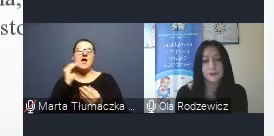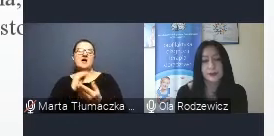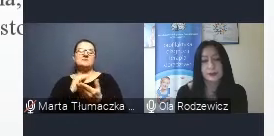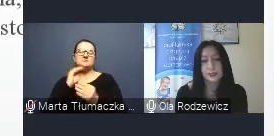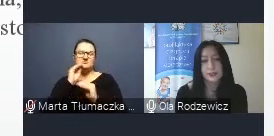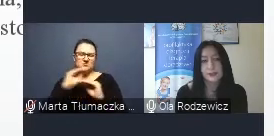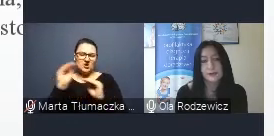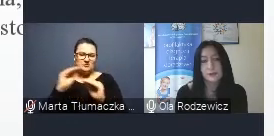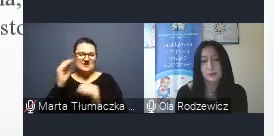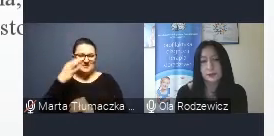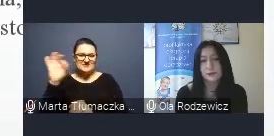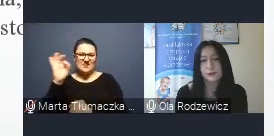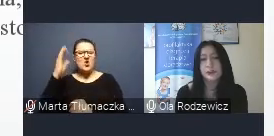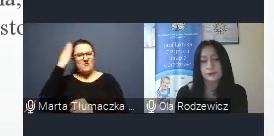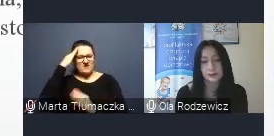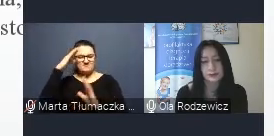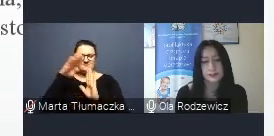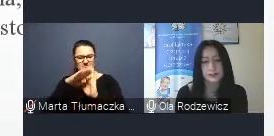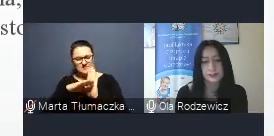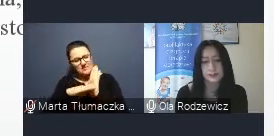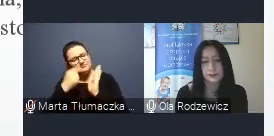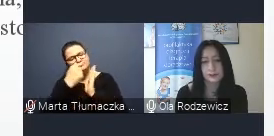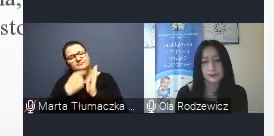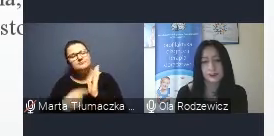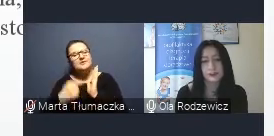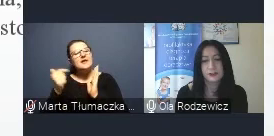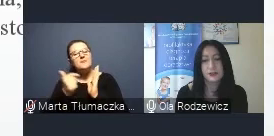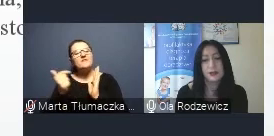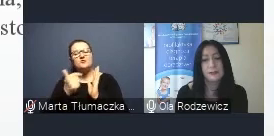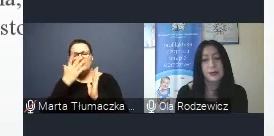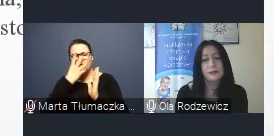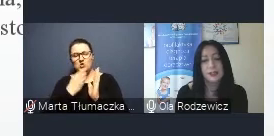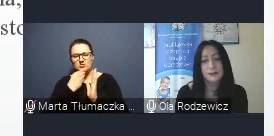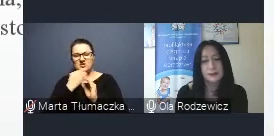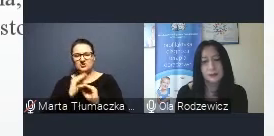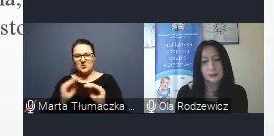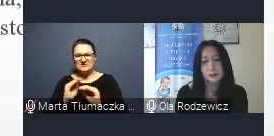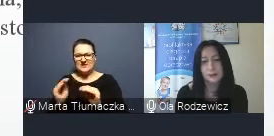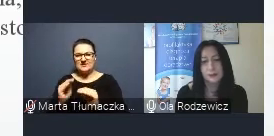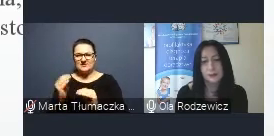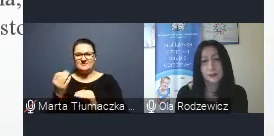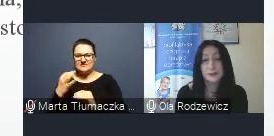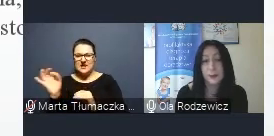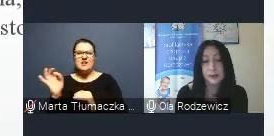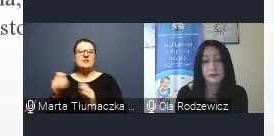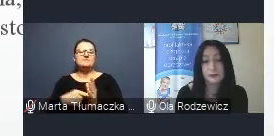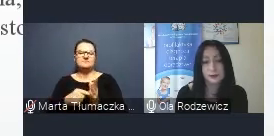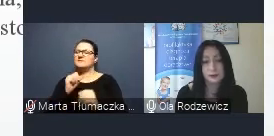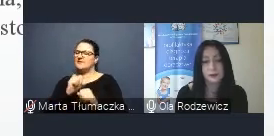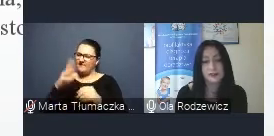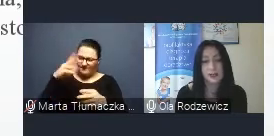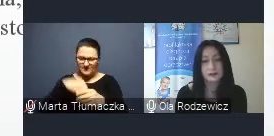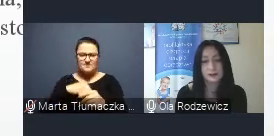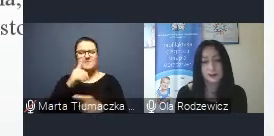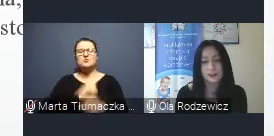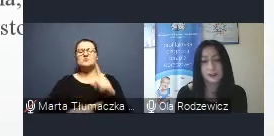Państwo, że tam są określone warunki, jak to kształcenie specjalne ma wyglądać. I mamy tam również niepełnosprawność,